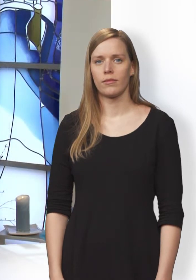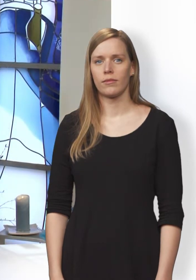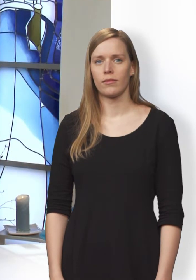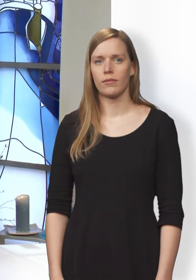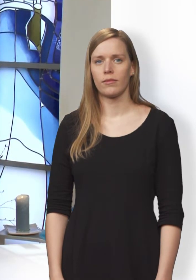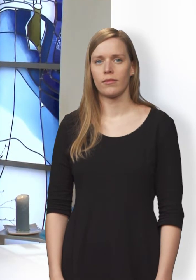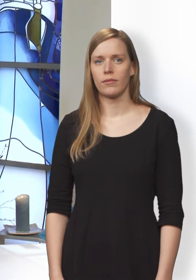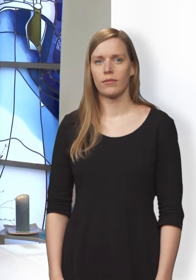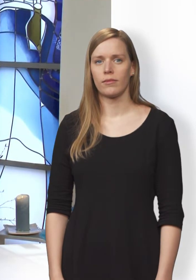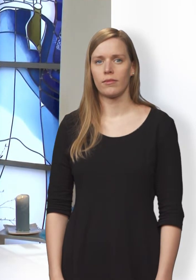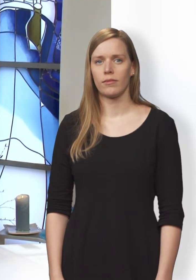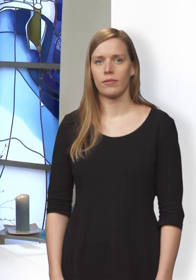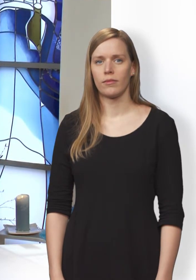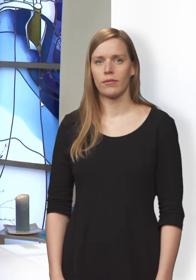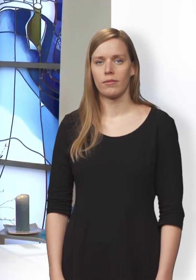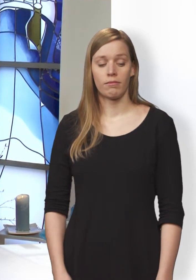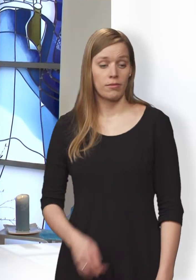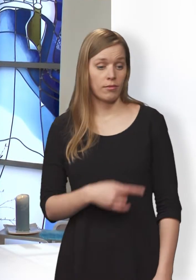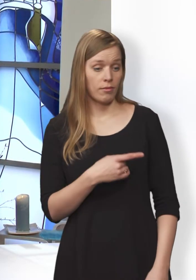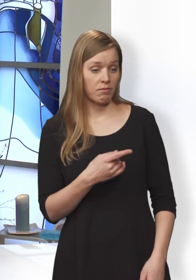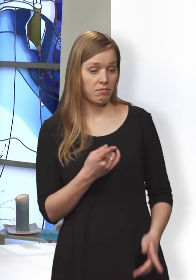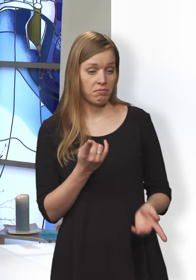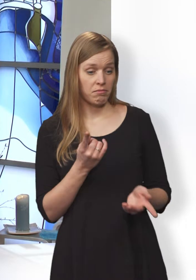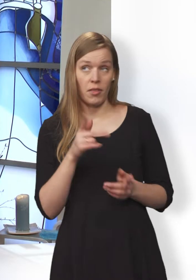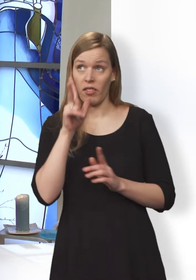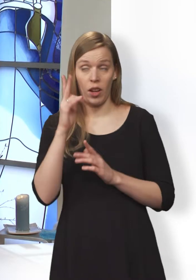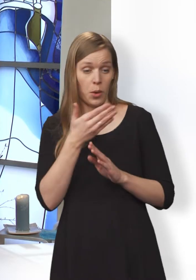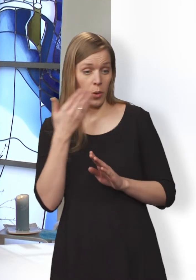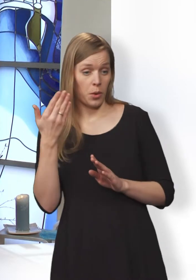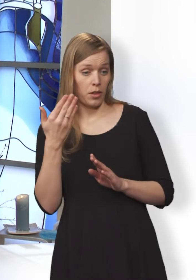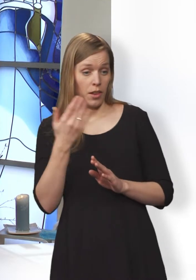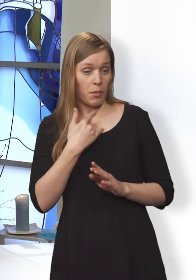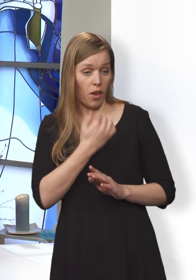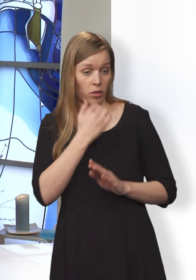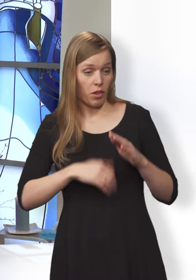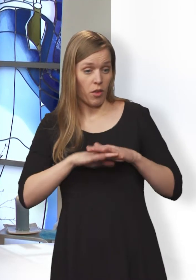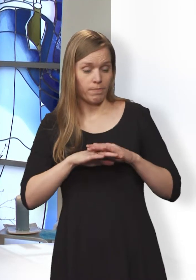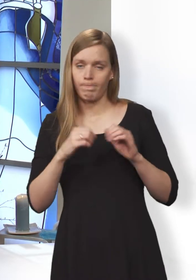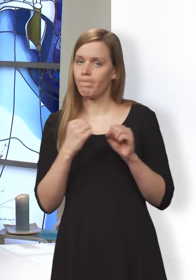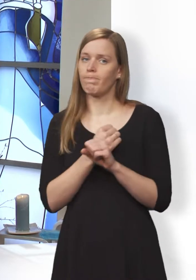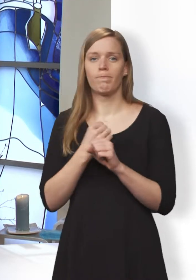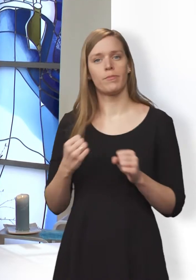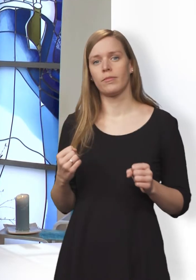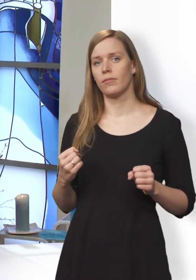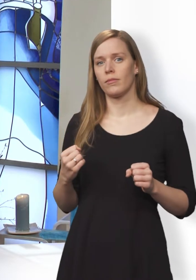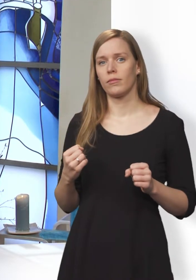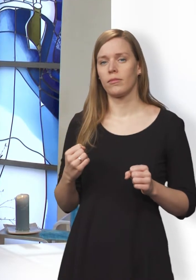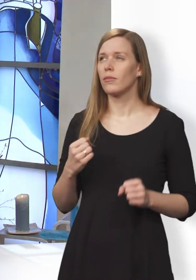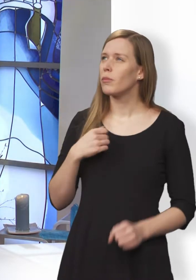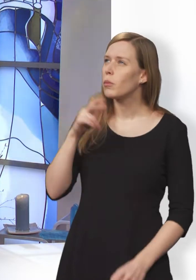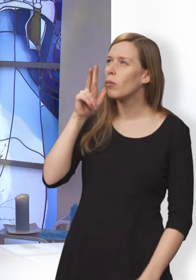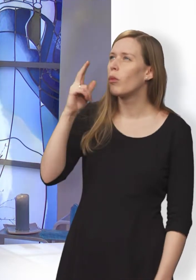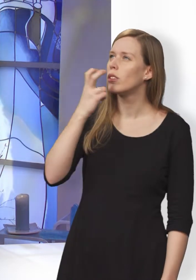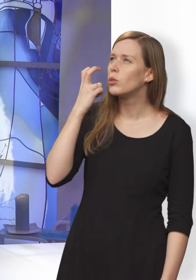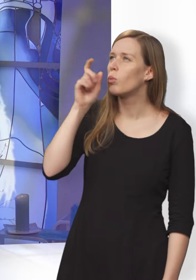alles was nicht gott ist kann meine hoffnung nicht erfüllen gott selbst verlange und suche